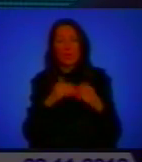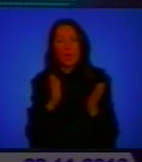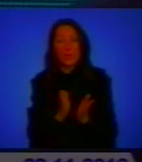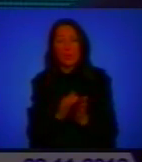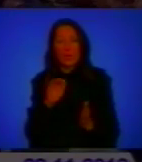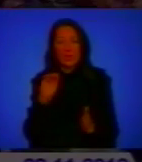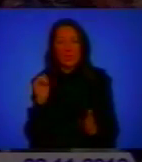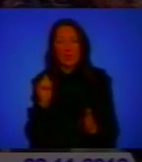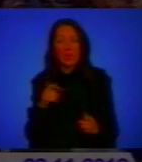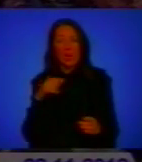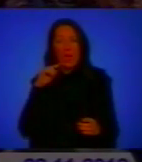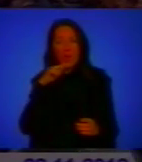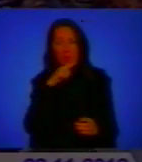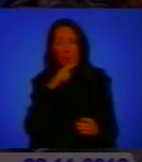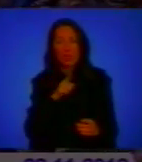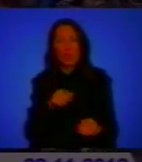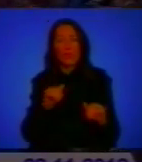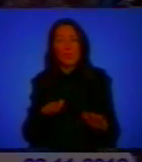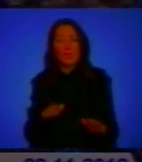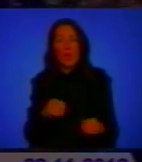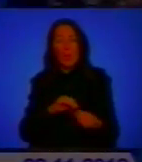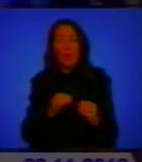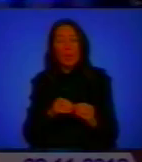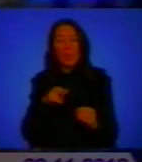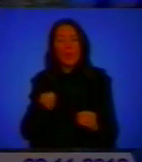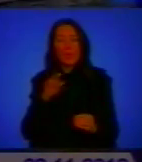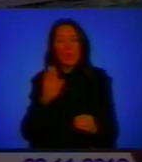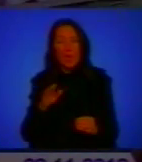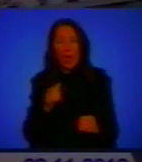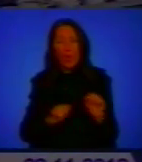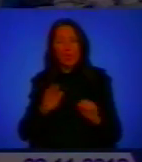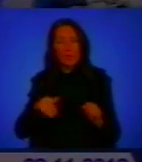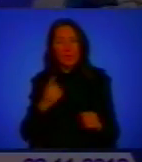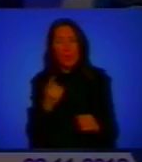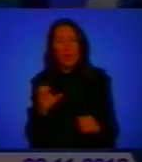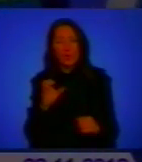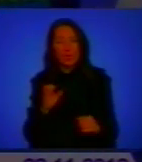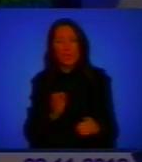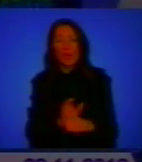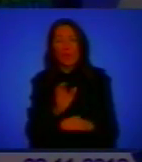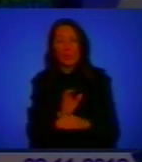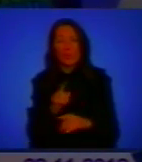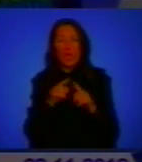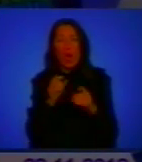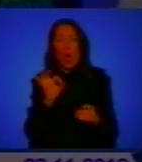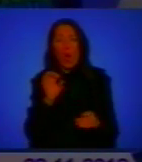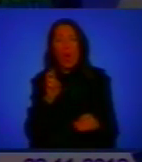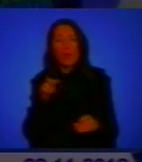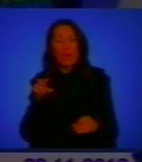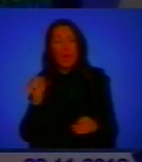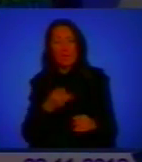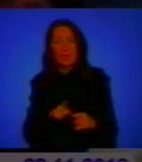кредитования экономики. Чтобы решить проблему с ПДВ, уряд после 1 січня выпустит облигации. За словами Миколи Азарова, это